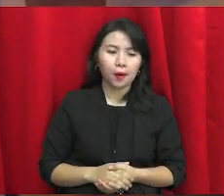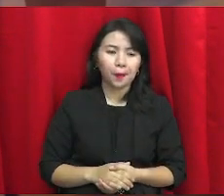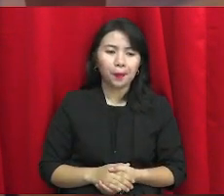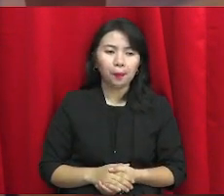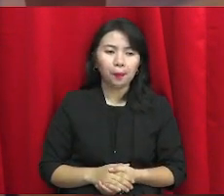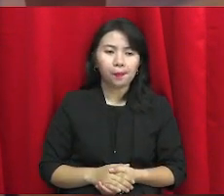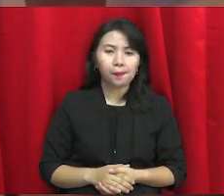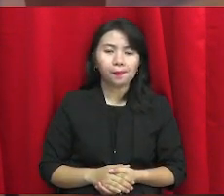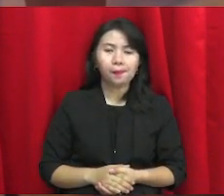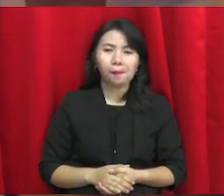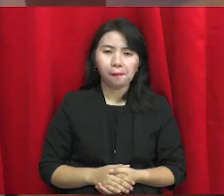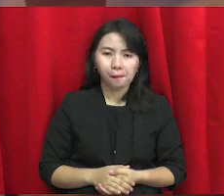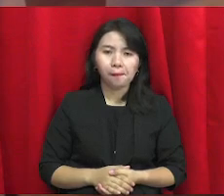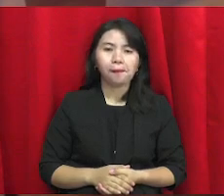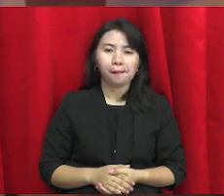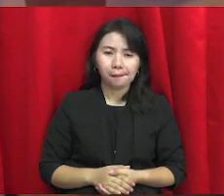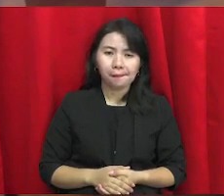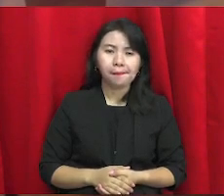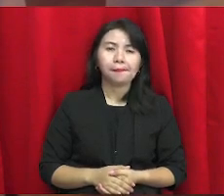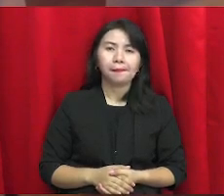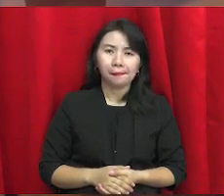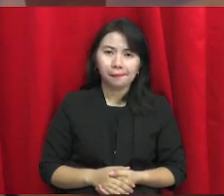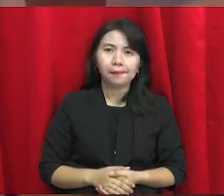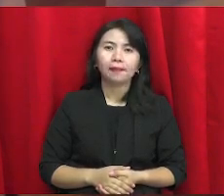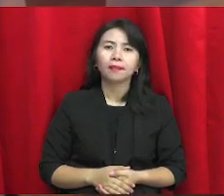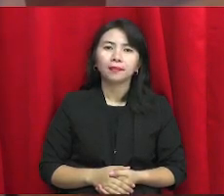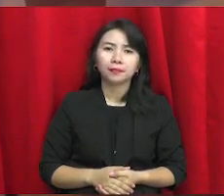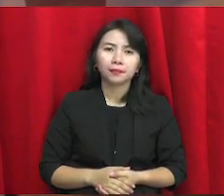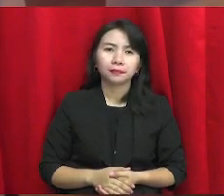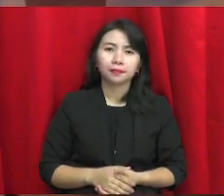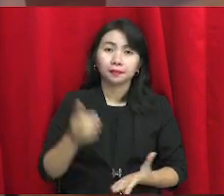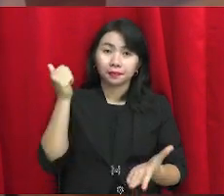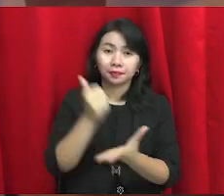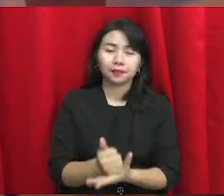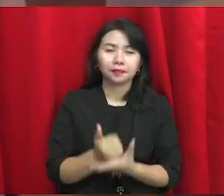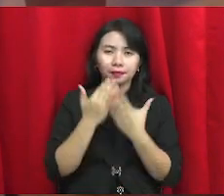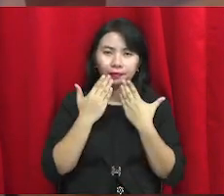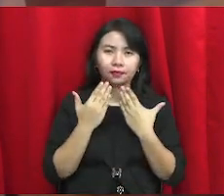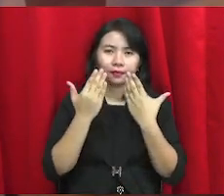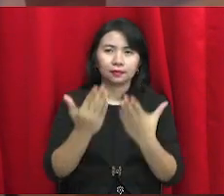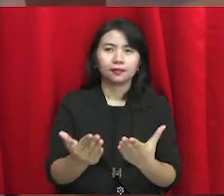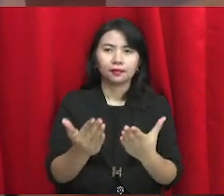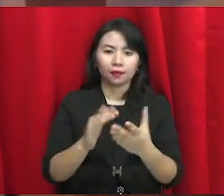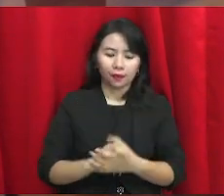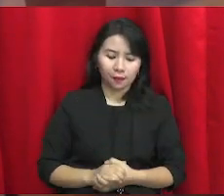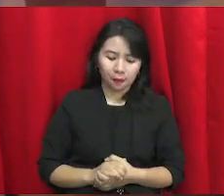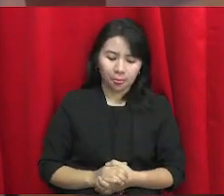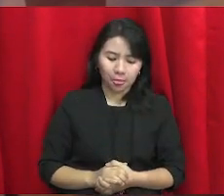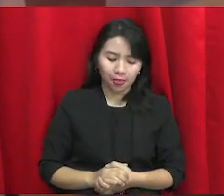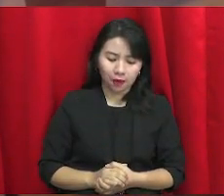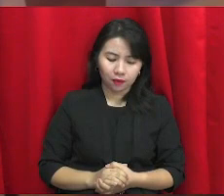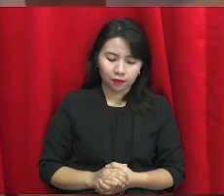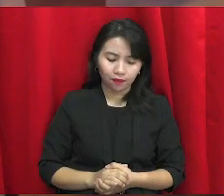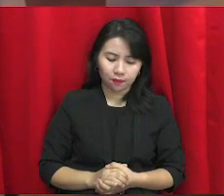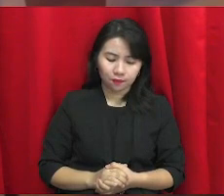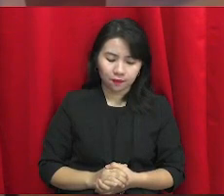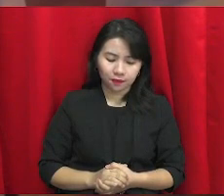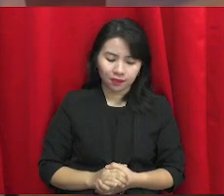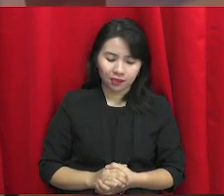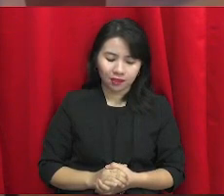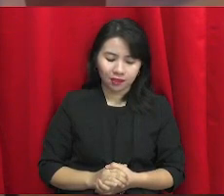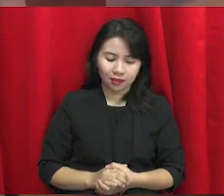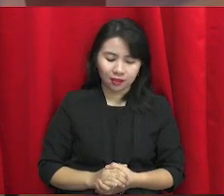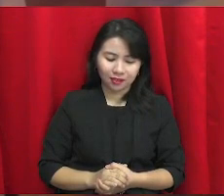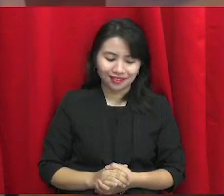amen, amen, amen. Alright? Yes, sir. Mary. Okay, so maraming salamat mga kapatid. Talaga naman masarap talaga mainit na